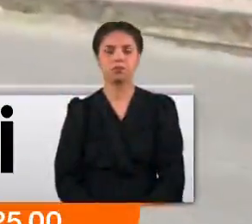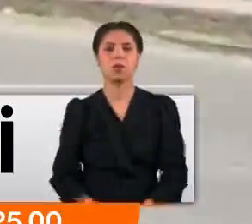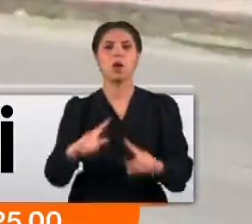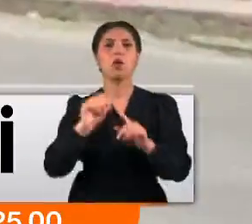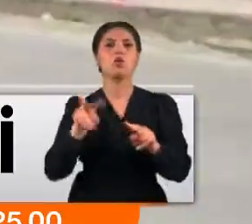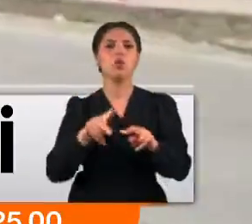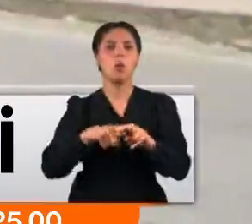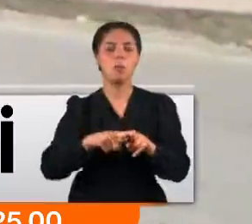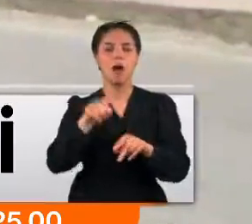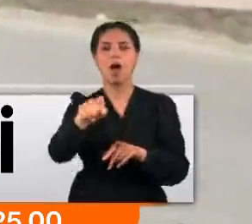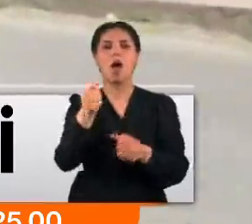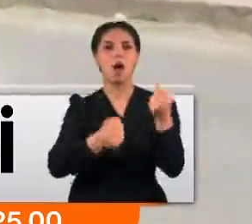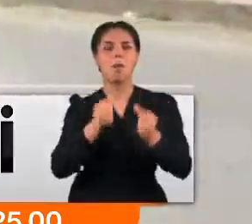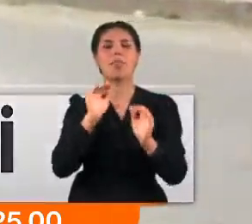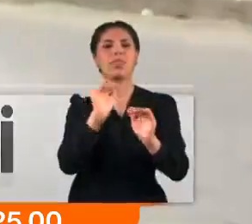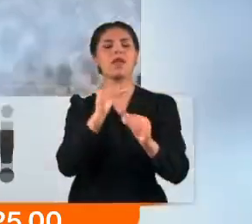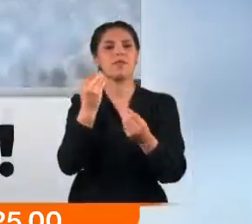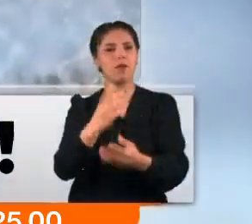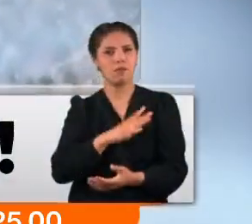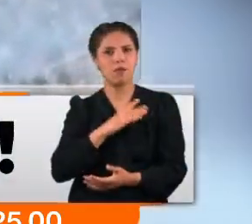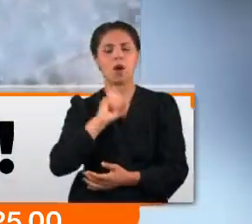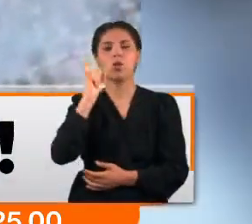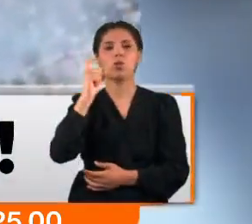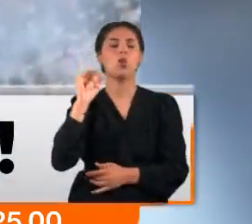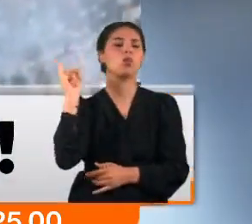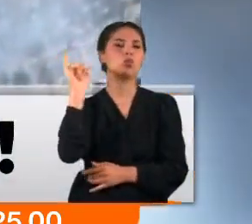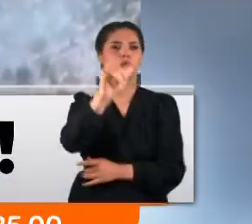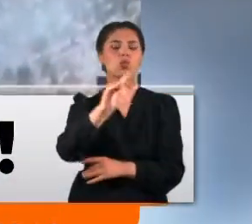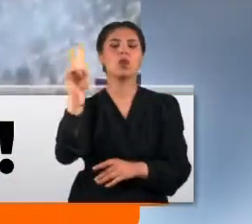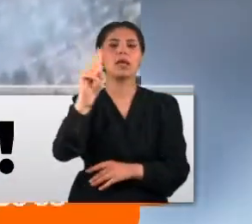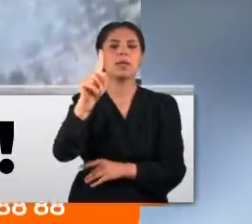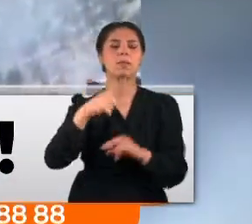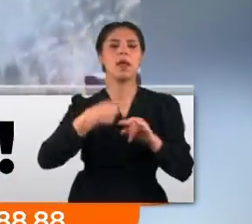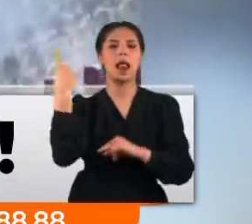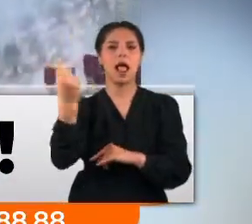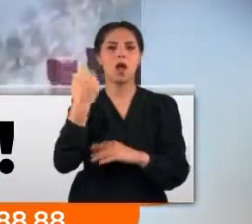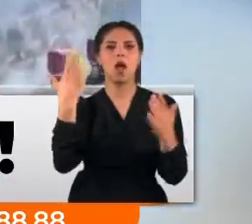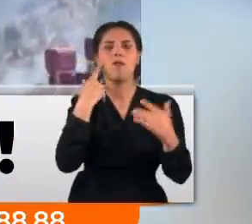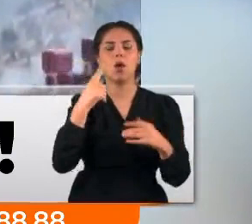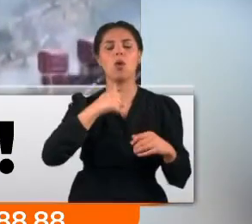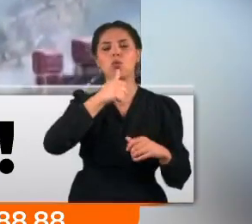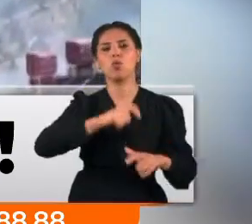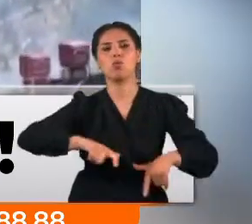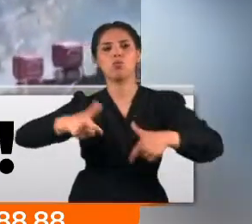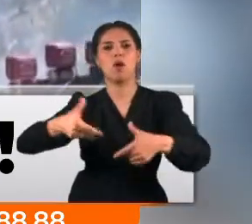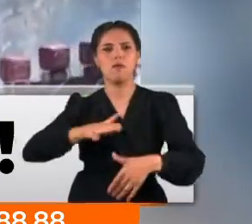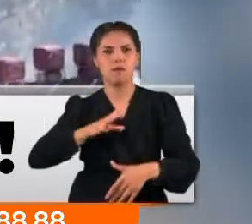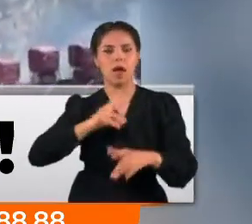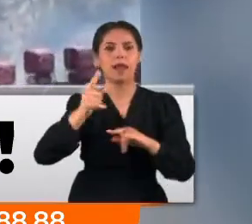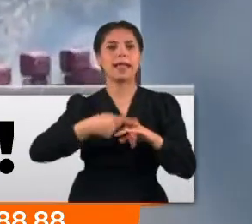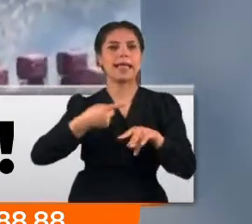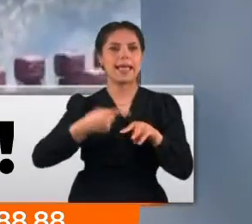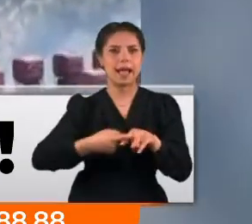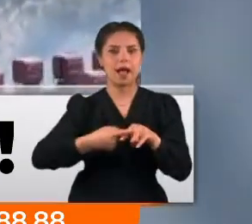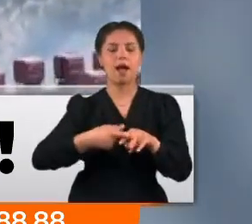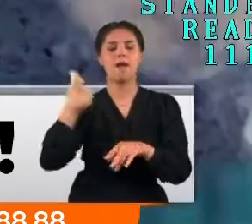Tomalarında destek verdiği söndürme çalışmalarına 9 uçakla 21 helikopter de havadan müdahale etti. Söndürme çalışmaları İHA'lar tarafından